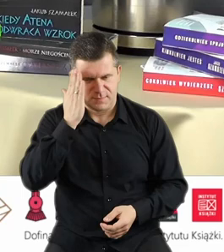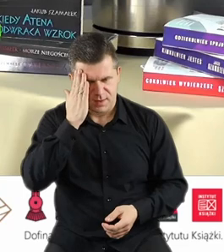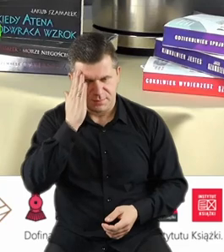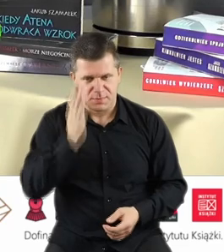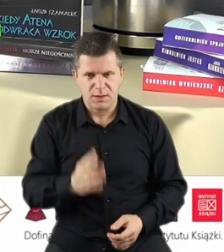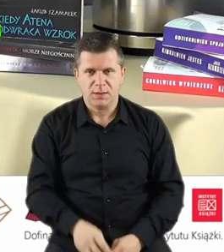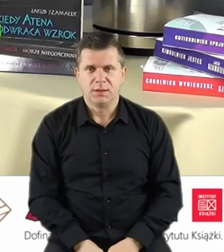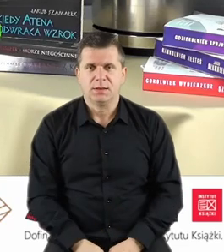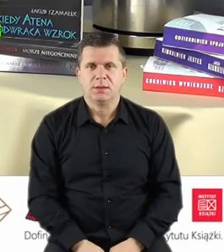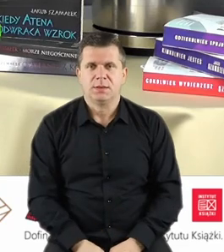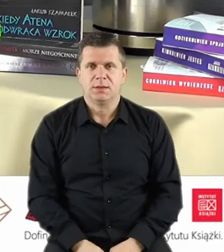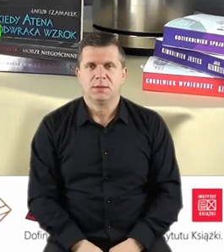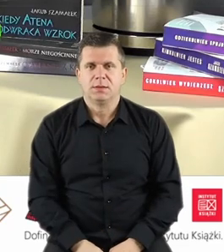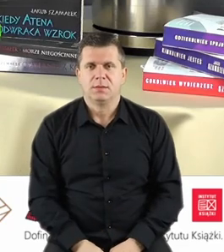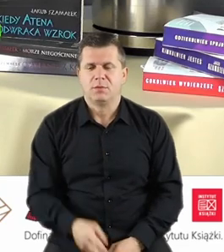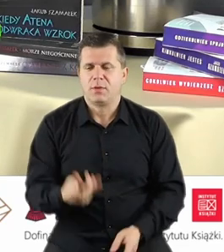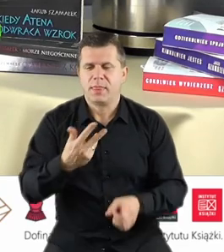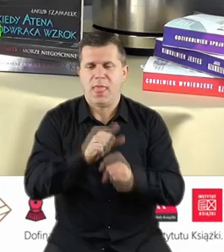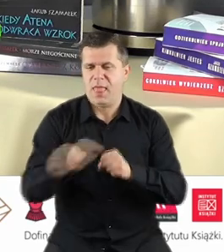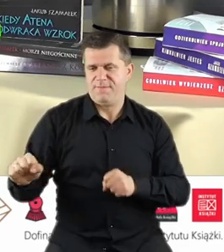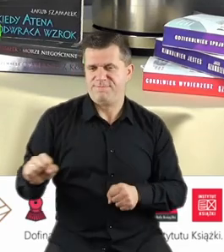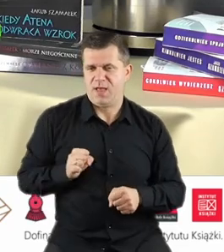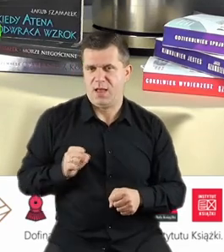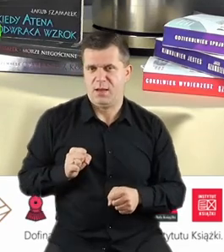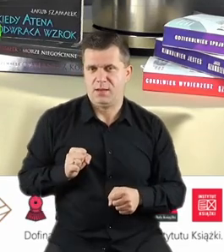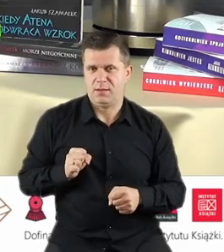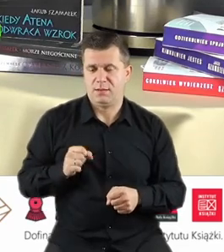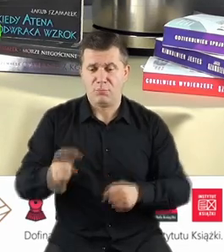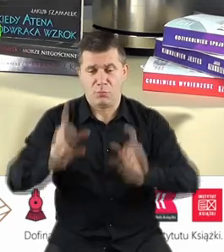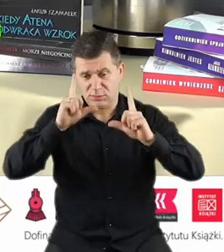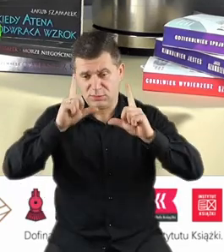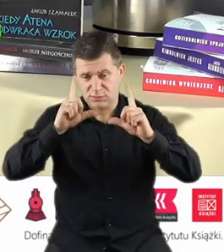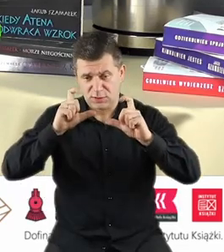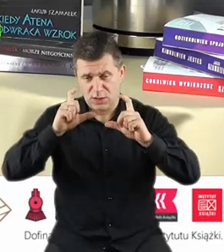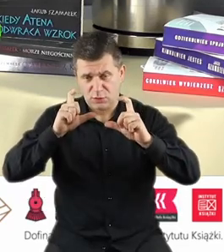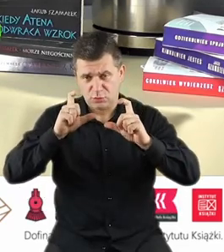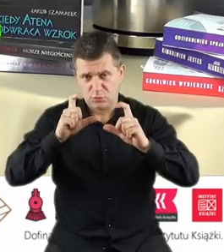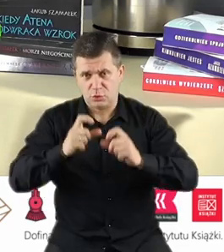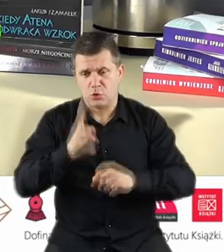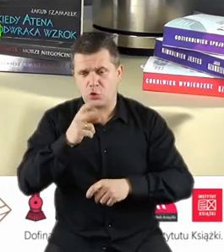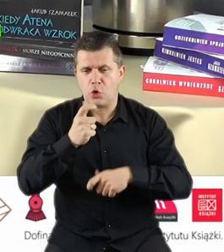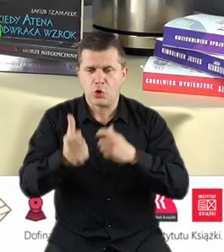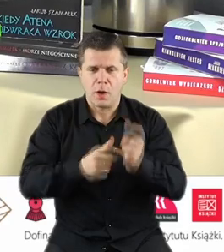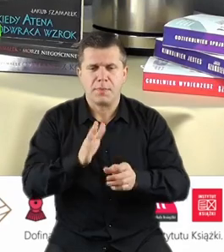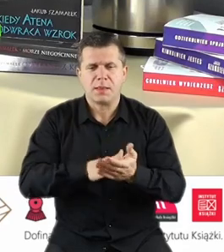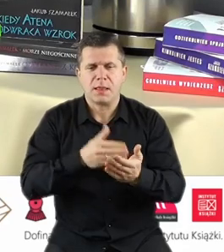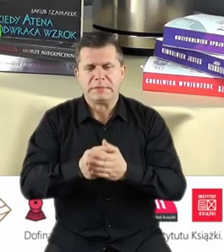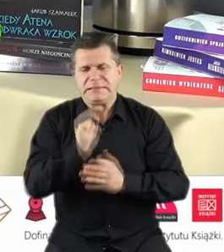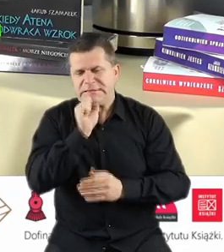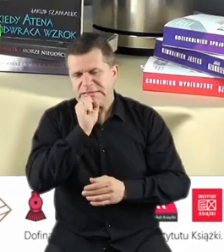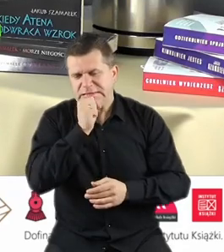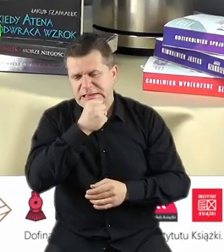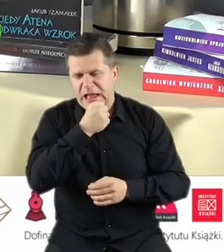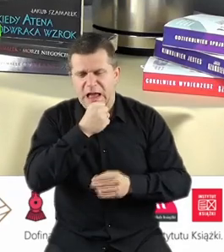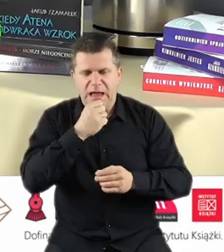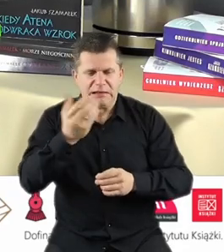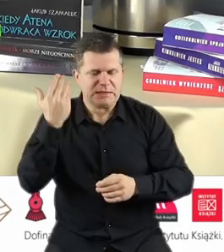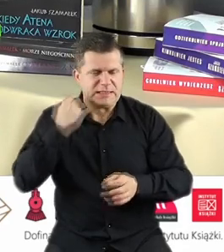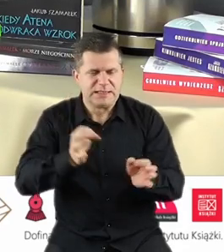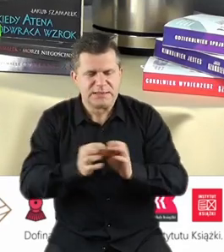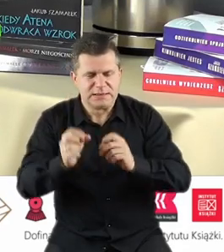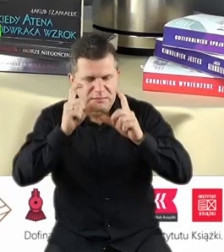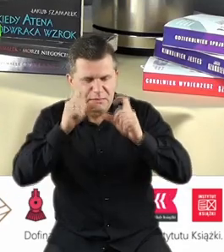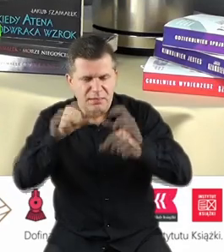oczywiście nie fajne, bo takie zdjęcia, które jeszcze powiedzmy ktoś by zrobił Polaroidem, no to jego